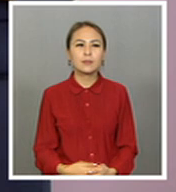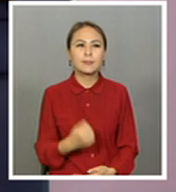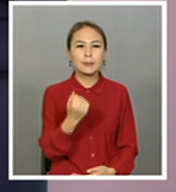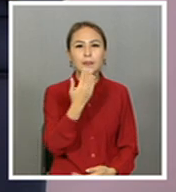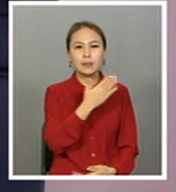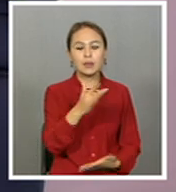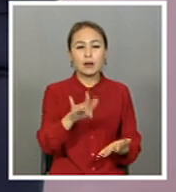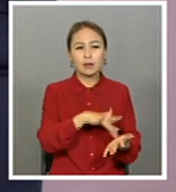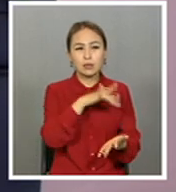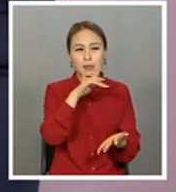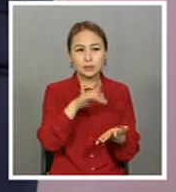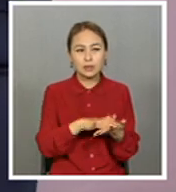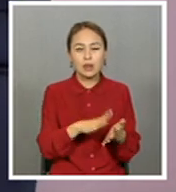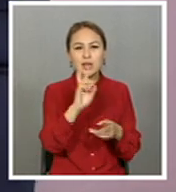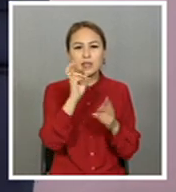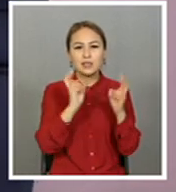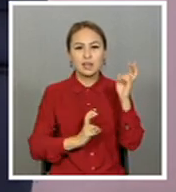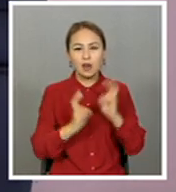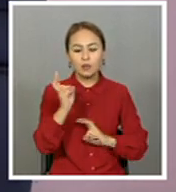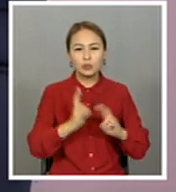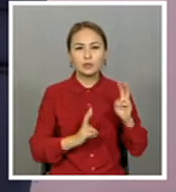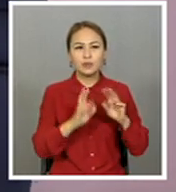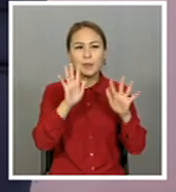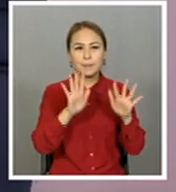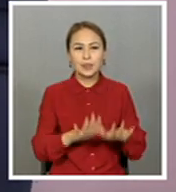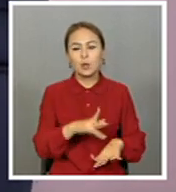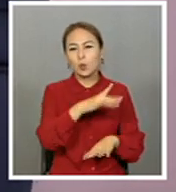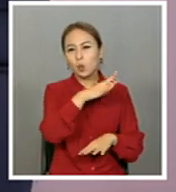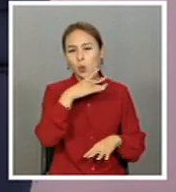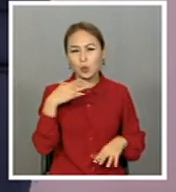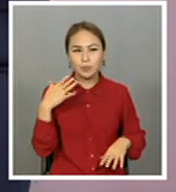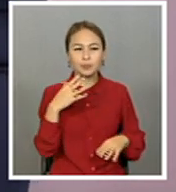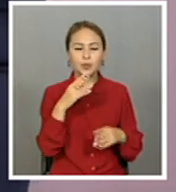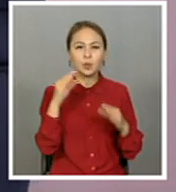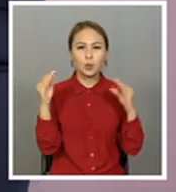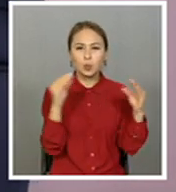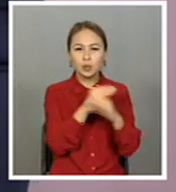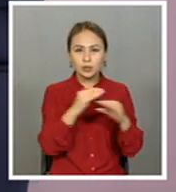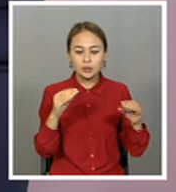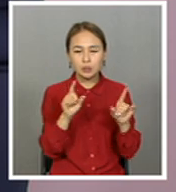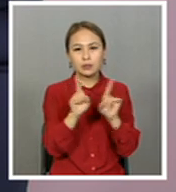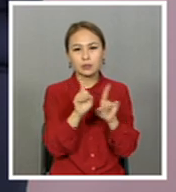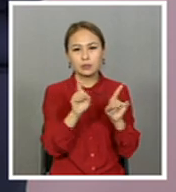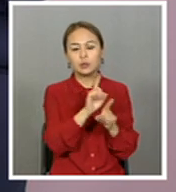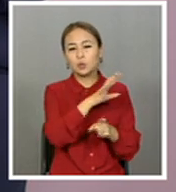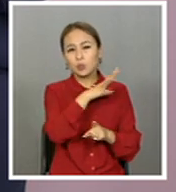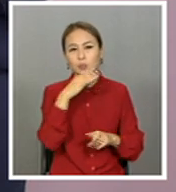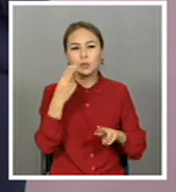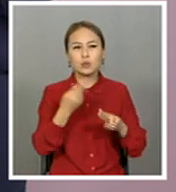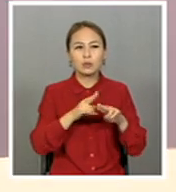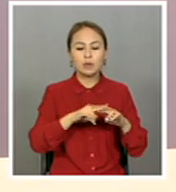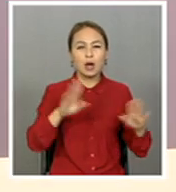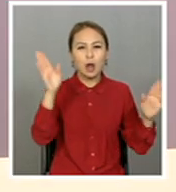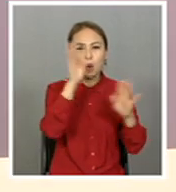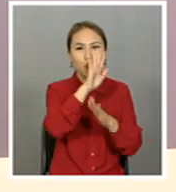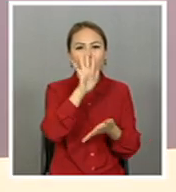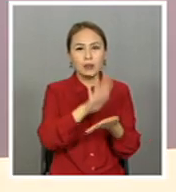қалада зауыт, фабрикалар көп, көліктер де көп болғандықтан ауа